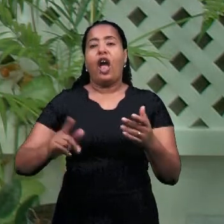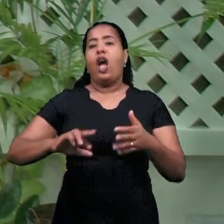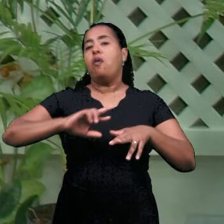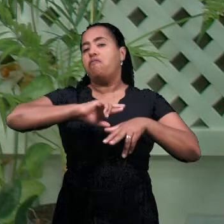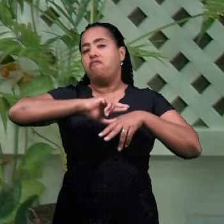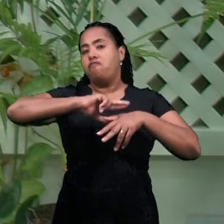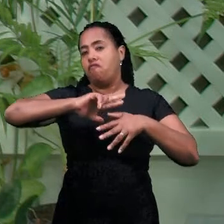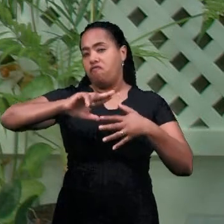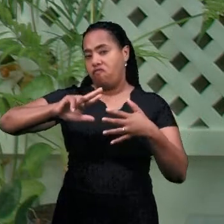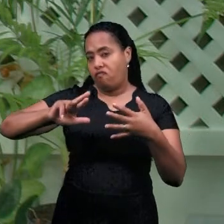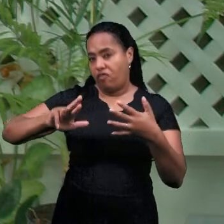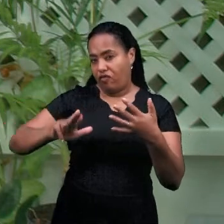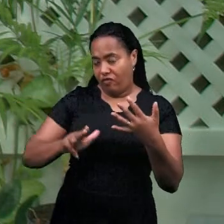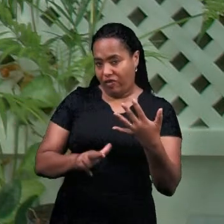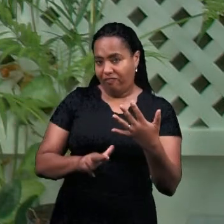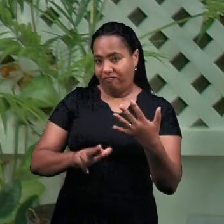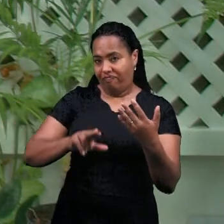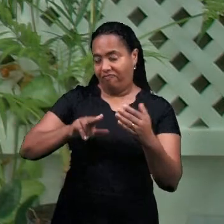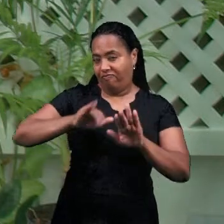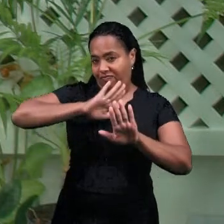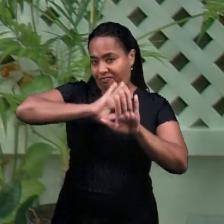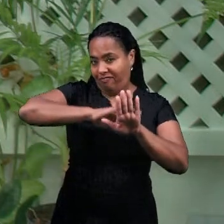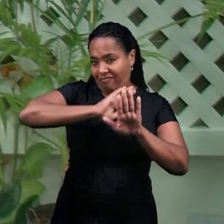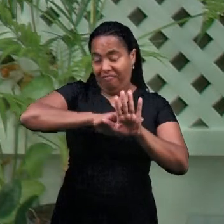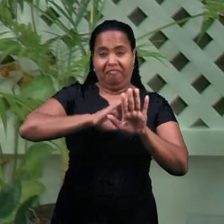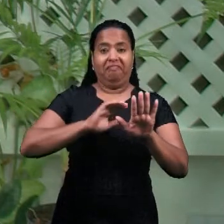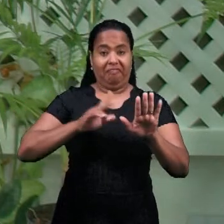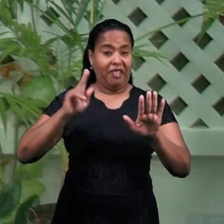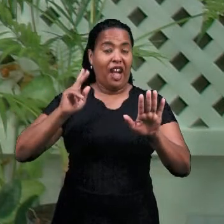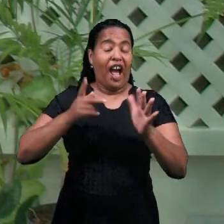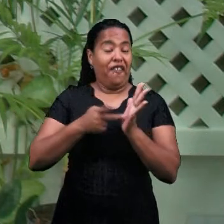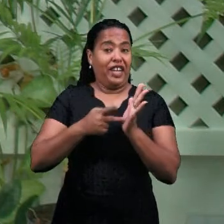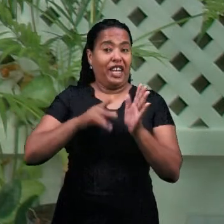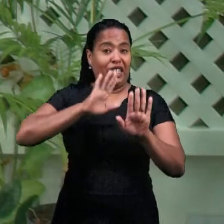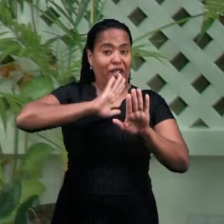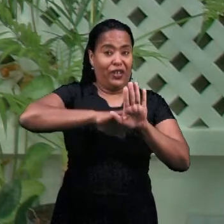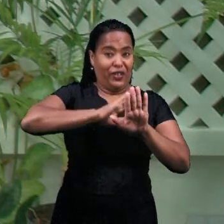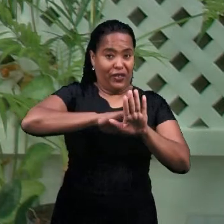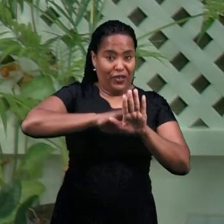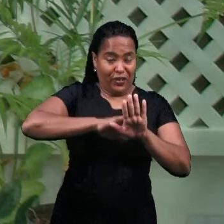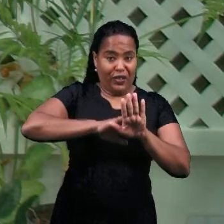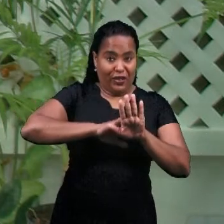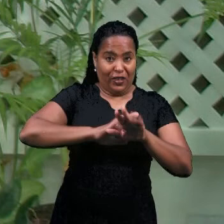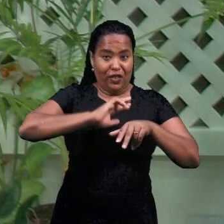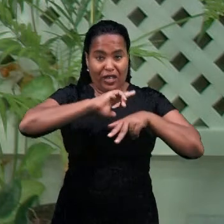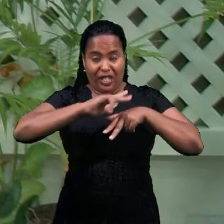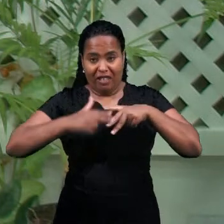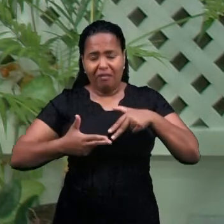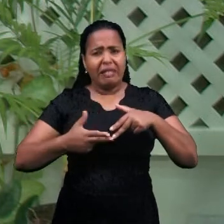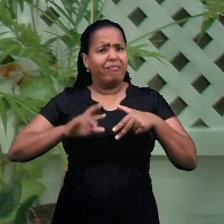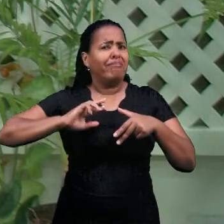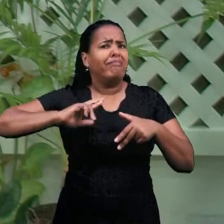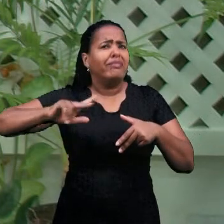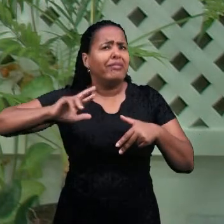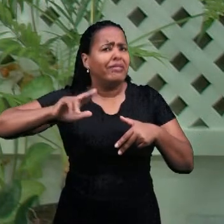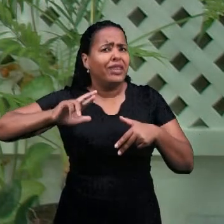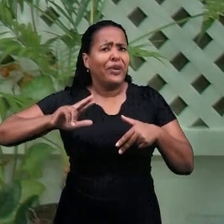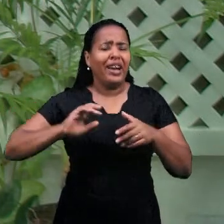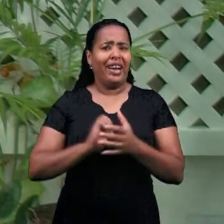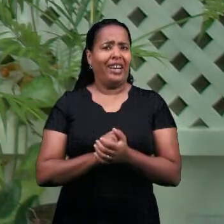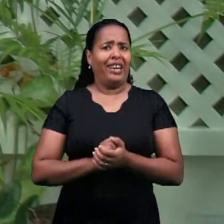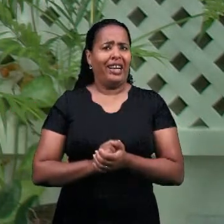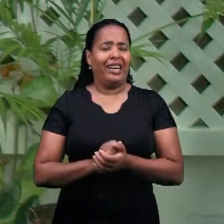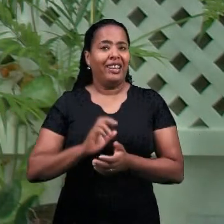psychologie de genre, idéologie de genre. Non, ce n'est pas cela, mon frère. Personne va mettre